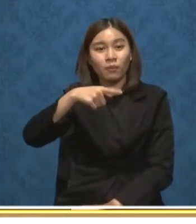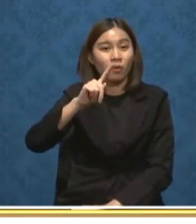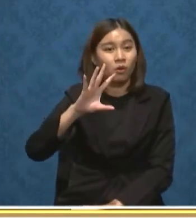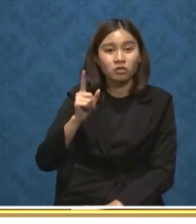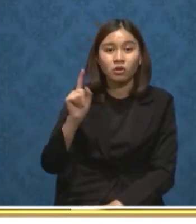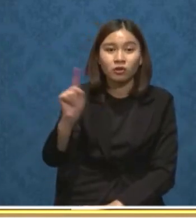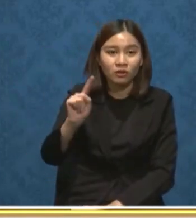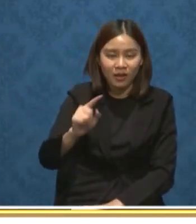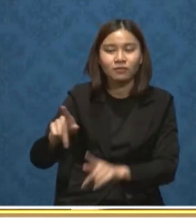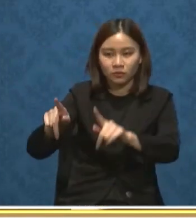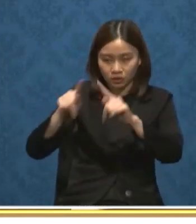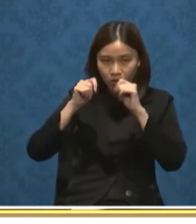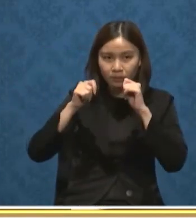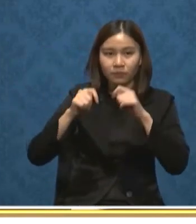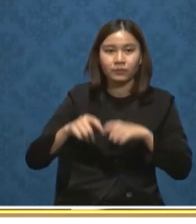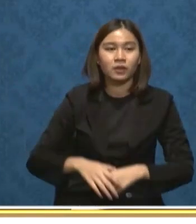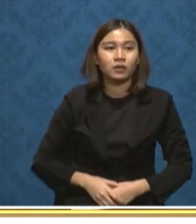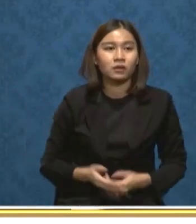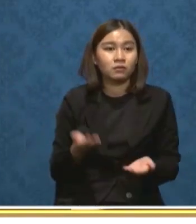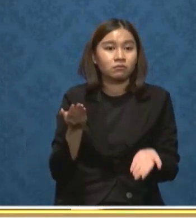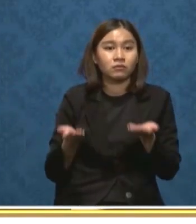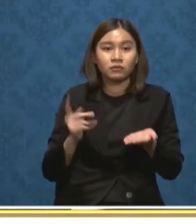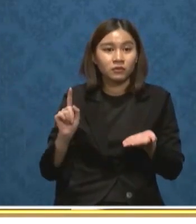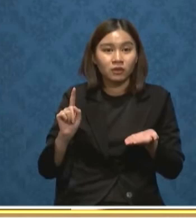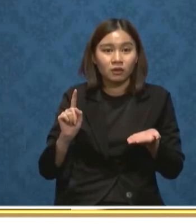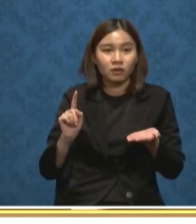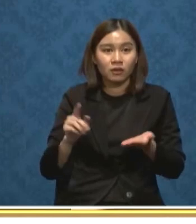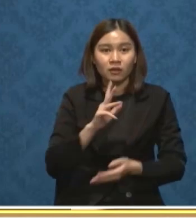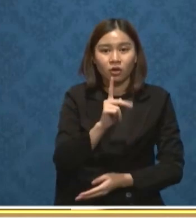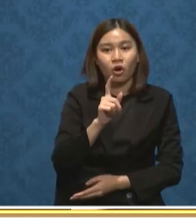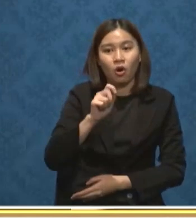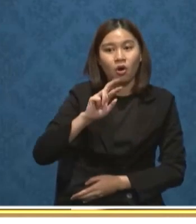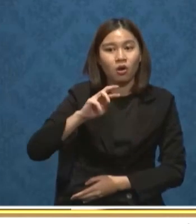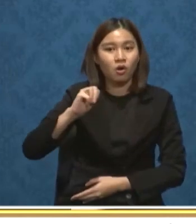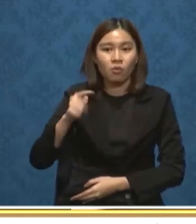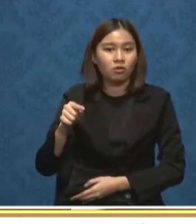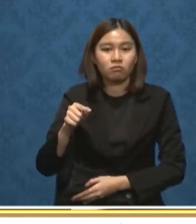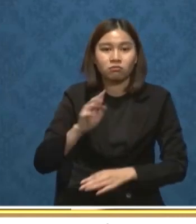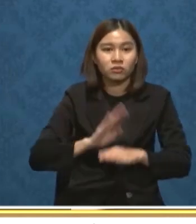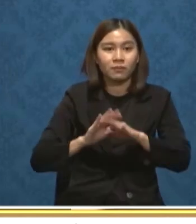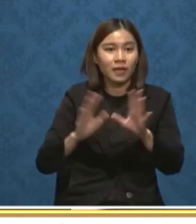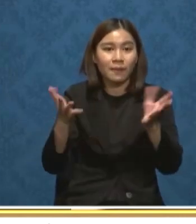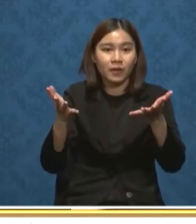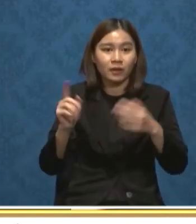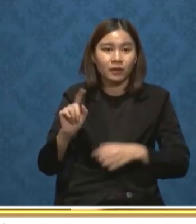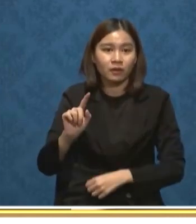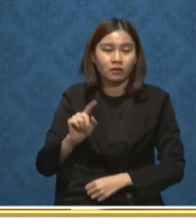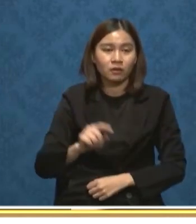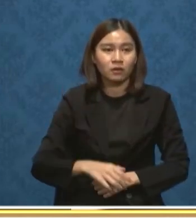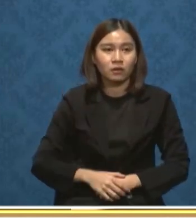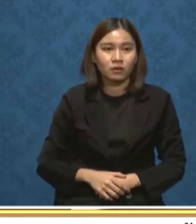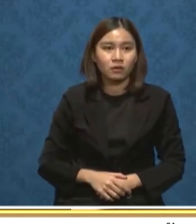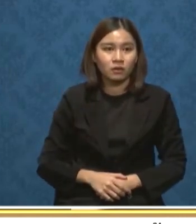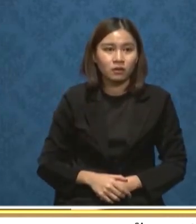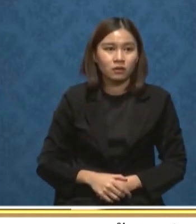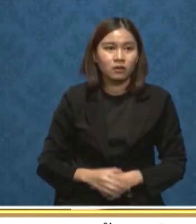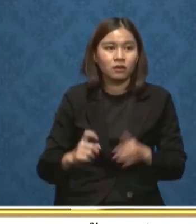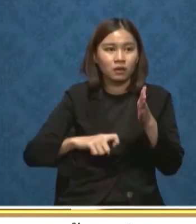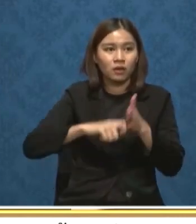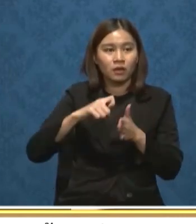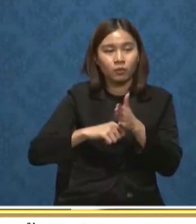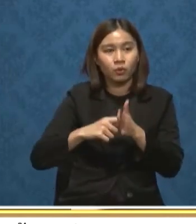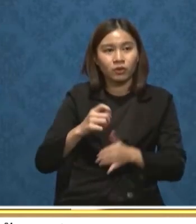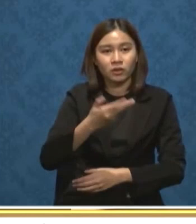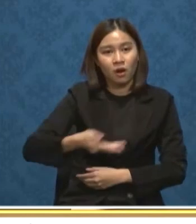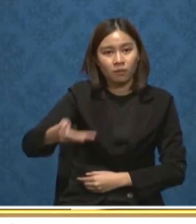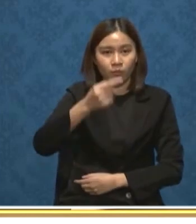แล้วช่วยตอบด้วยหรอยไครั พอเห็วกอรมนอภาค 3 แล้ไม่ตามเรื่องนะครับสาเหตุนะครั ผม